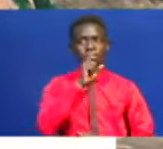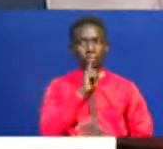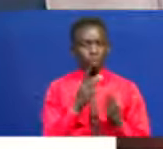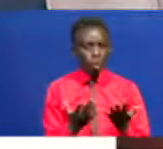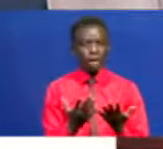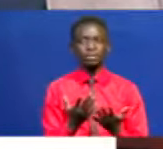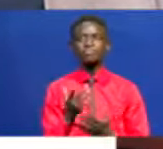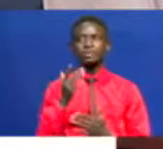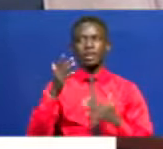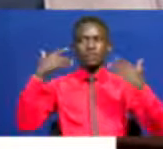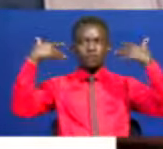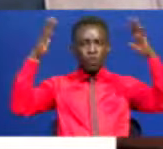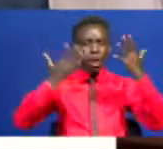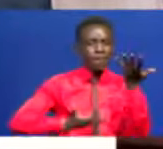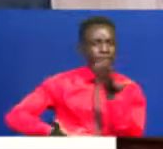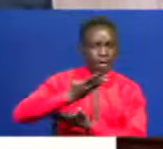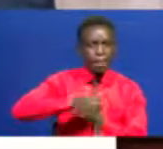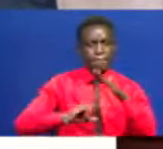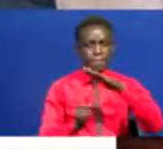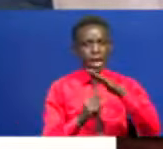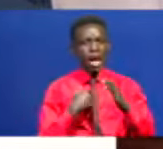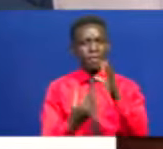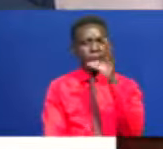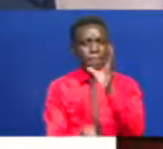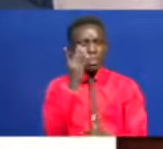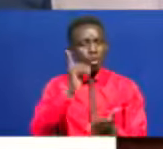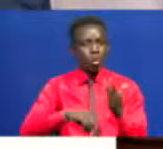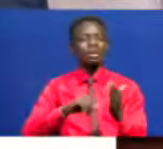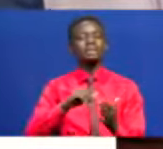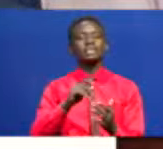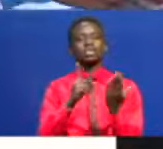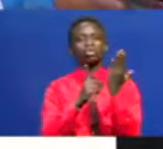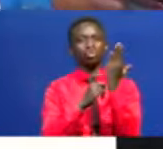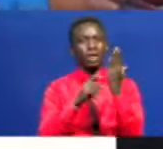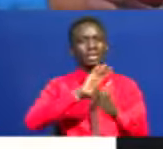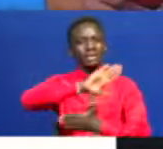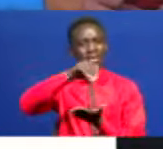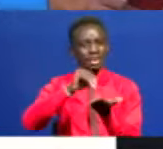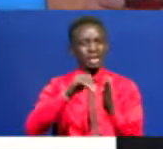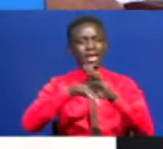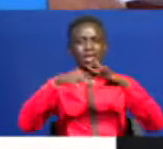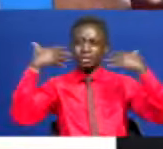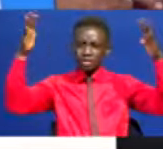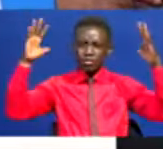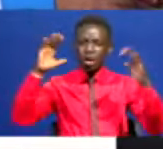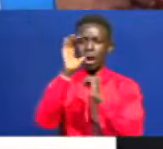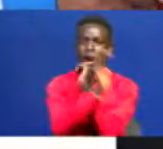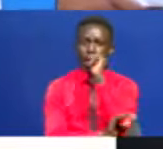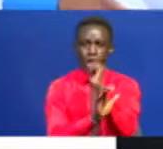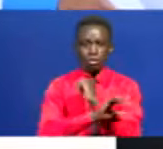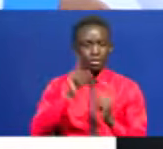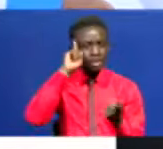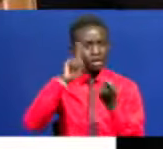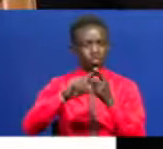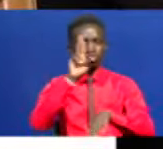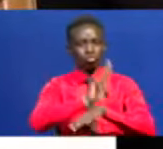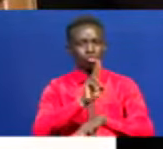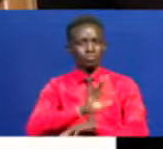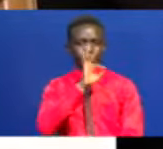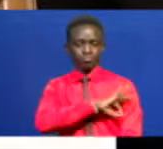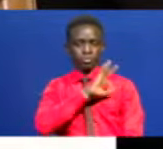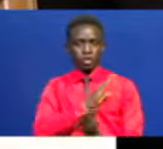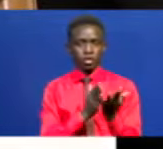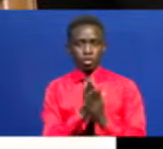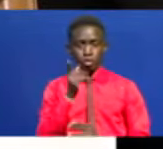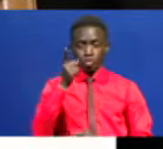Ministry has rolled out plans to establish Swahili centers in foreign countries to capitalize on business ventures among the over